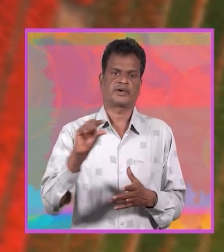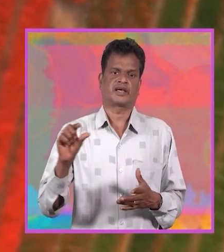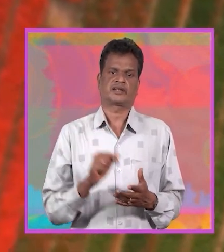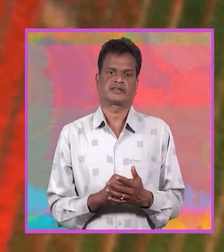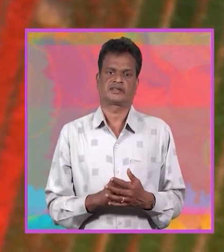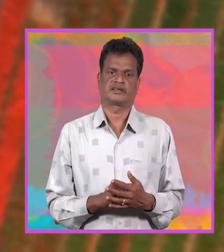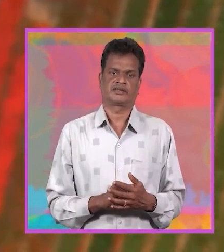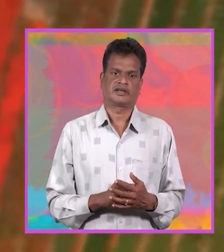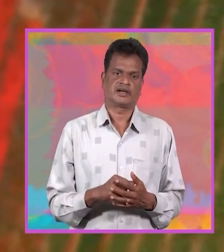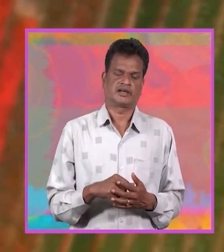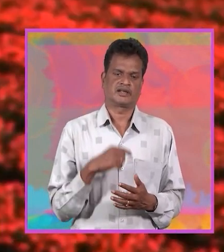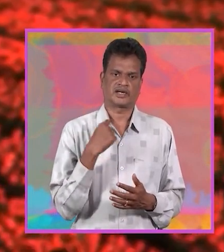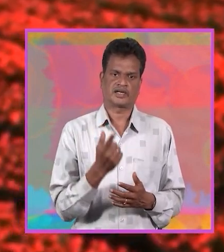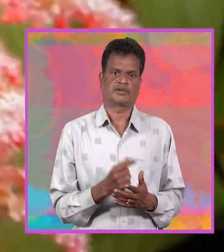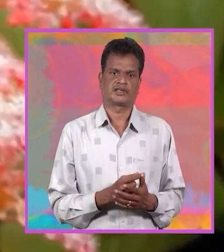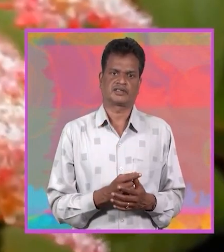என்று அழைக்கப்படும்.